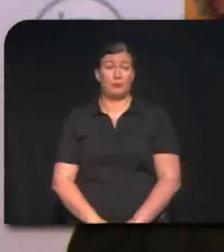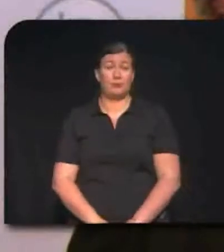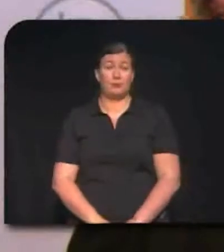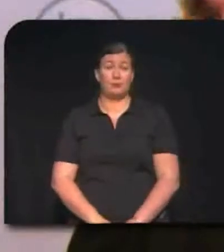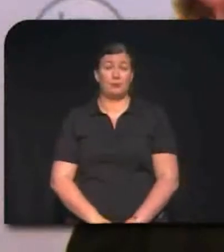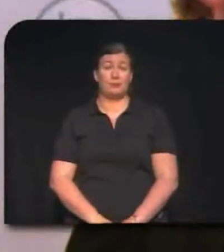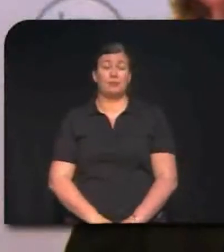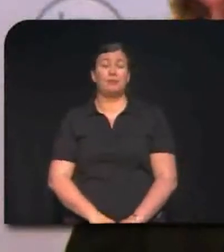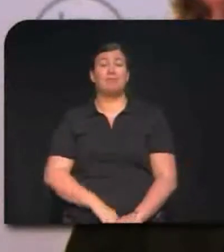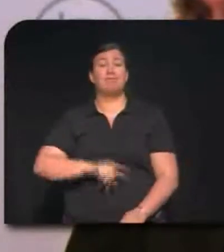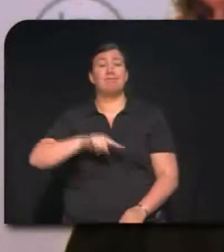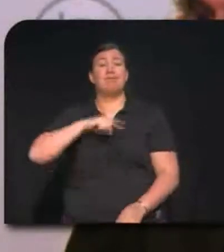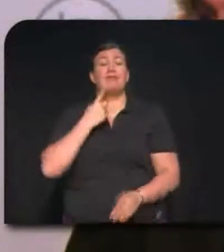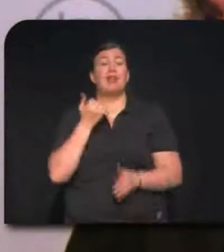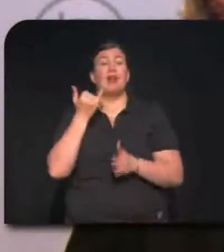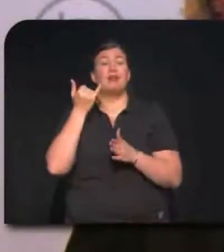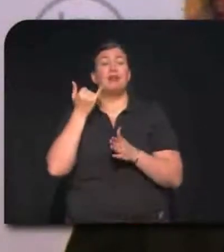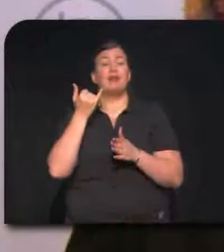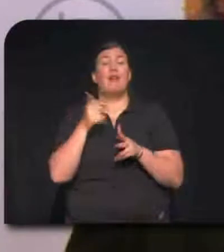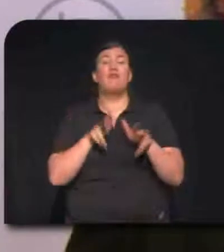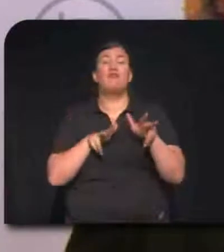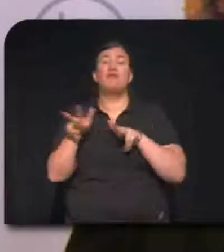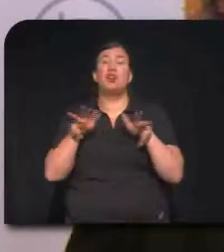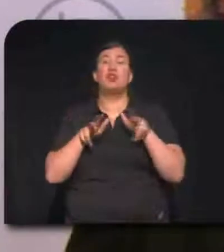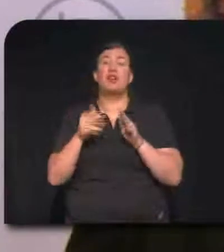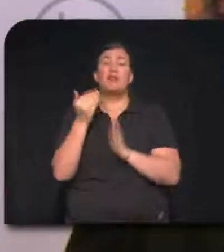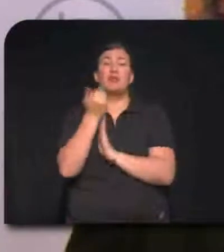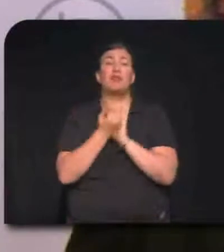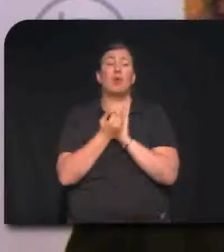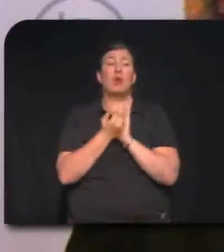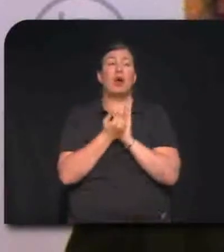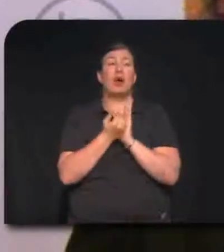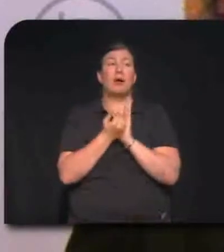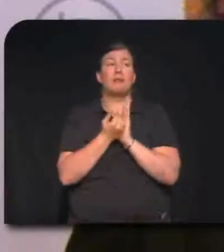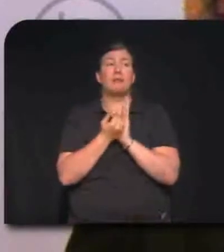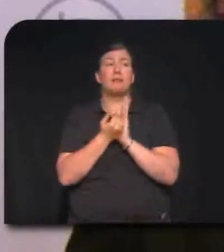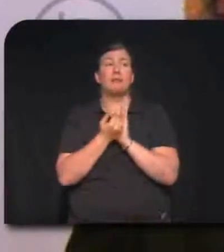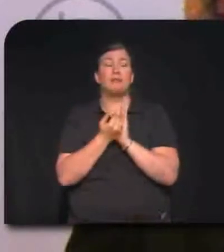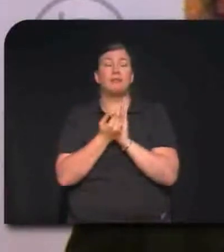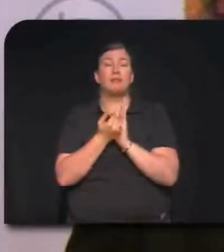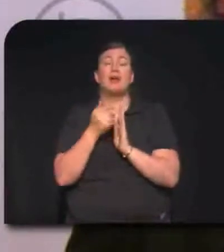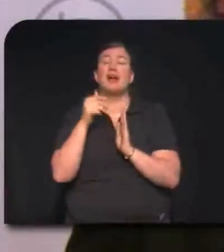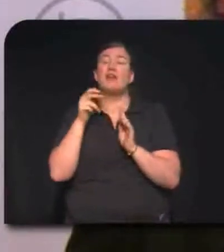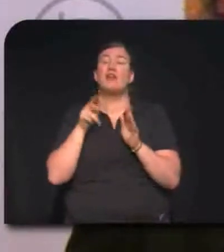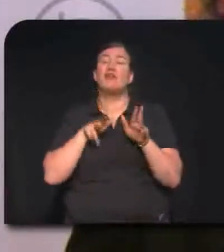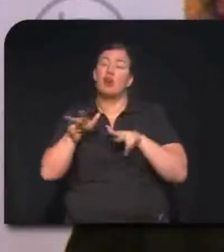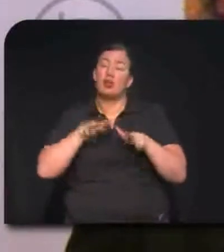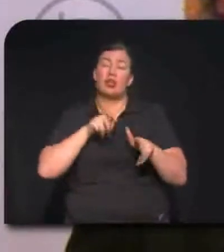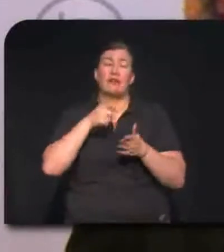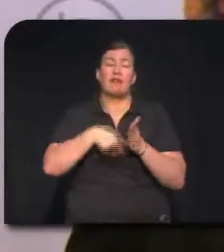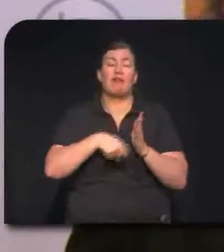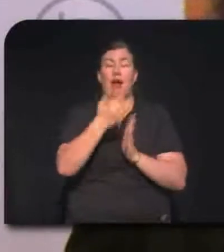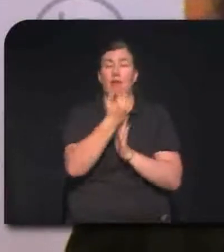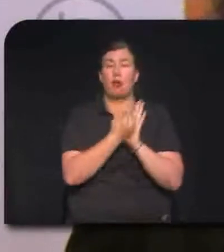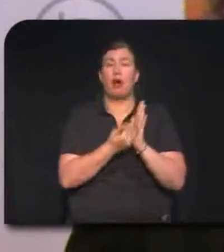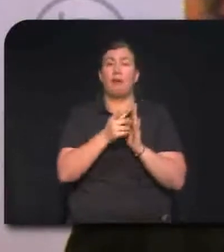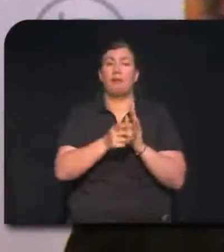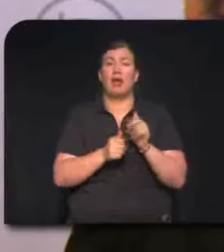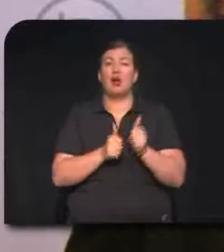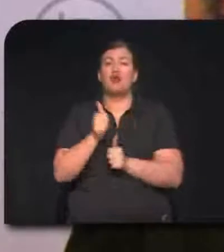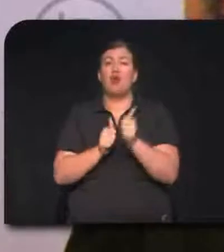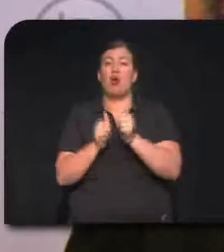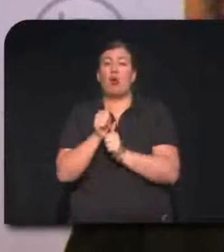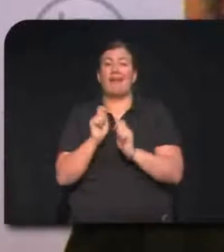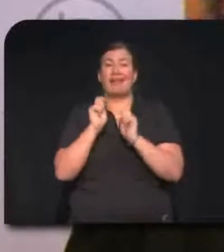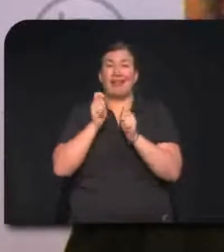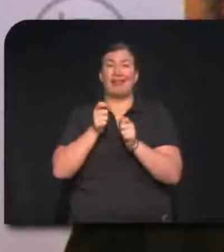dann wirtschaftsprogrammantrag nein Wirtschaft im Wahlprogramm konkurrenzantrag es wird beantragt über